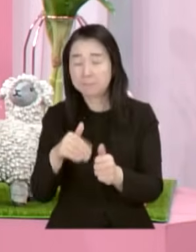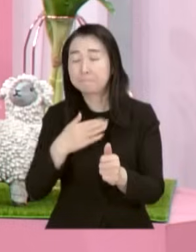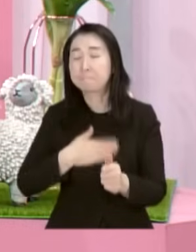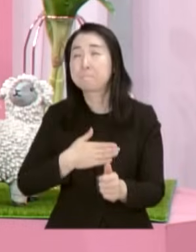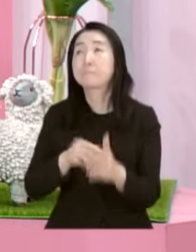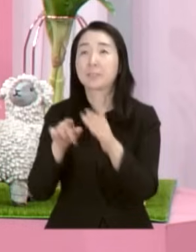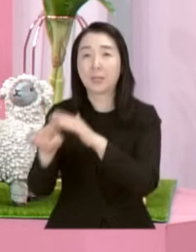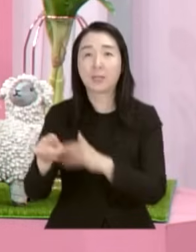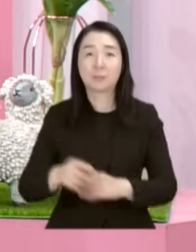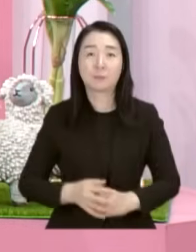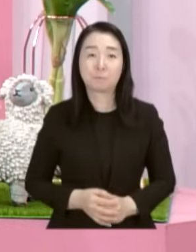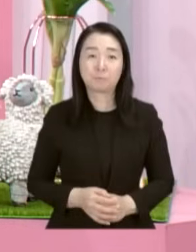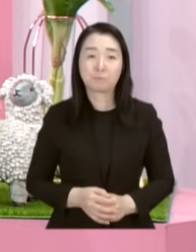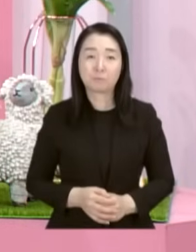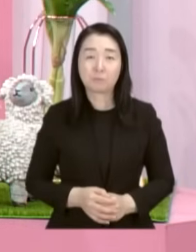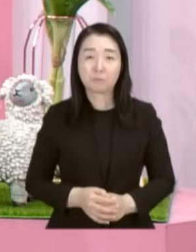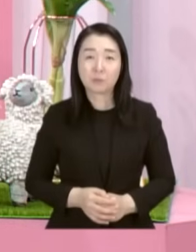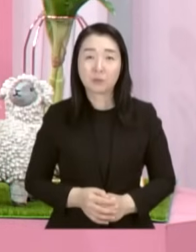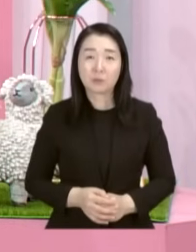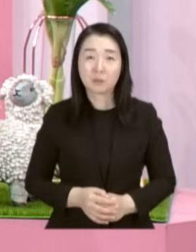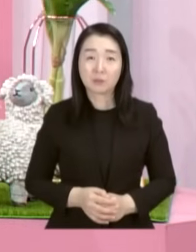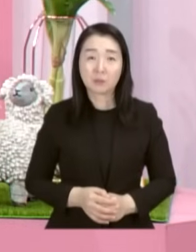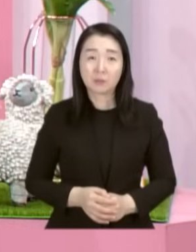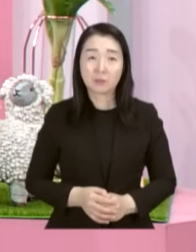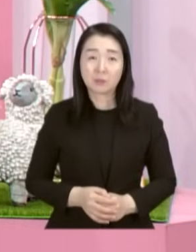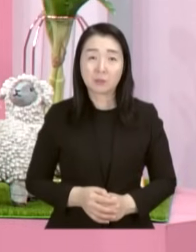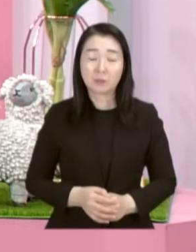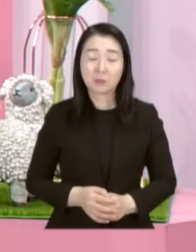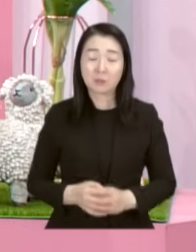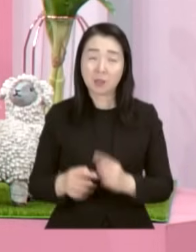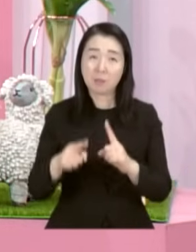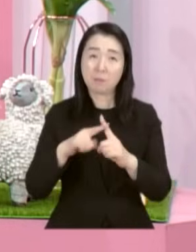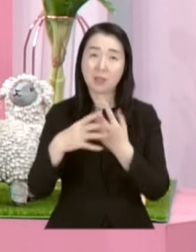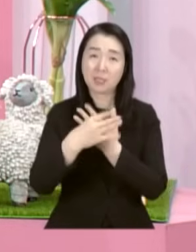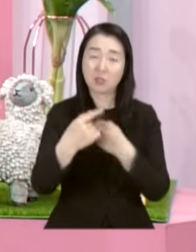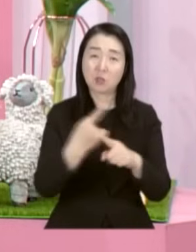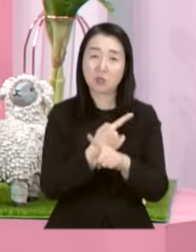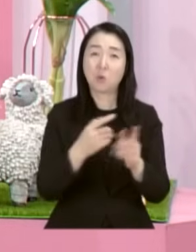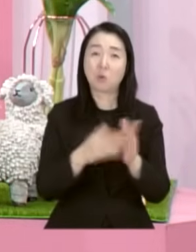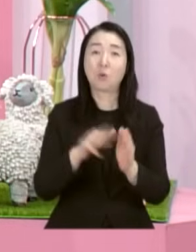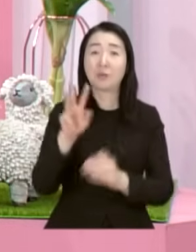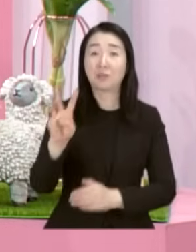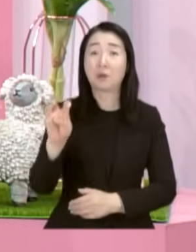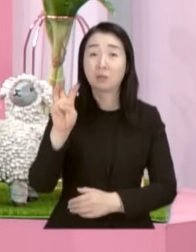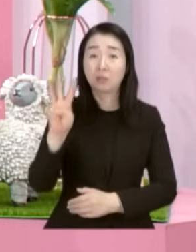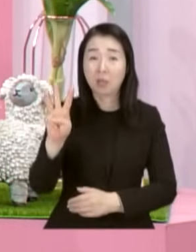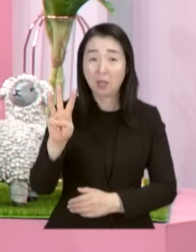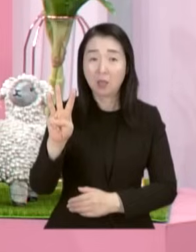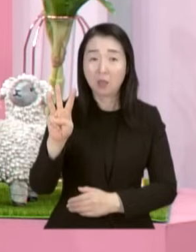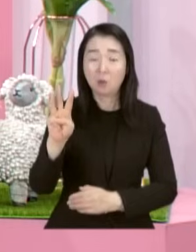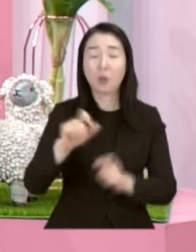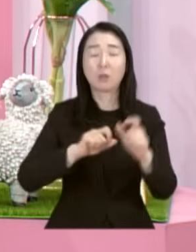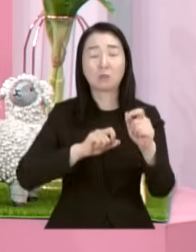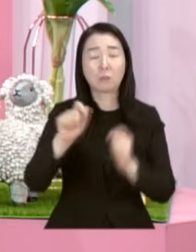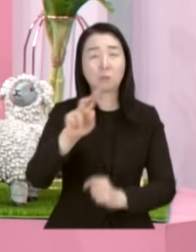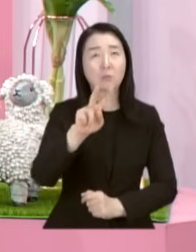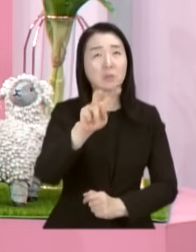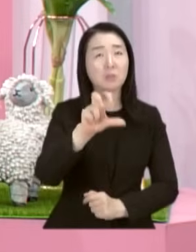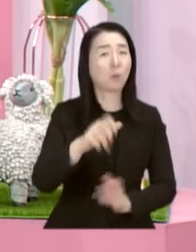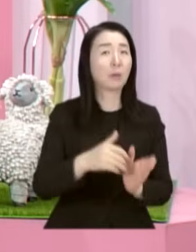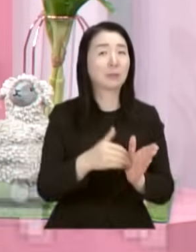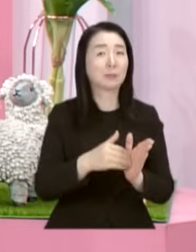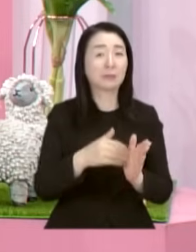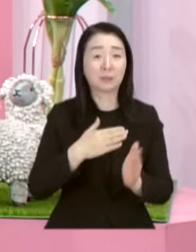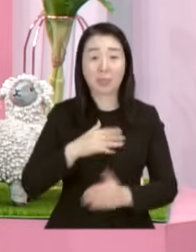갔죠. 가서 33번의 방사선 끝내고 보통이 20번 많아야 25번이거든요